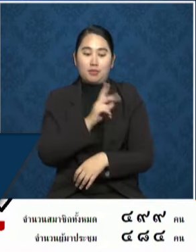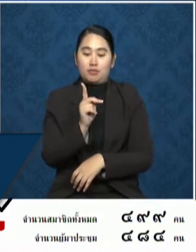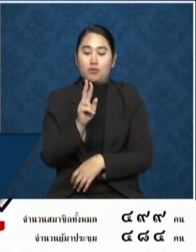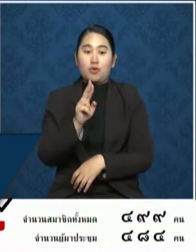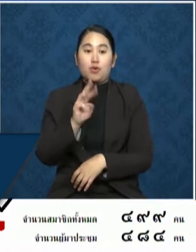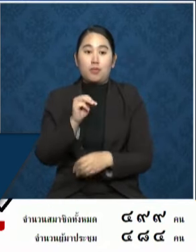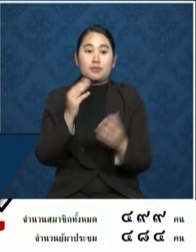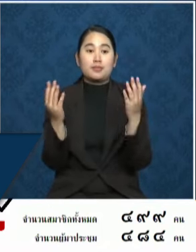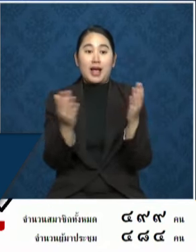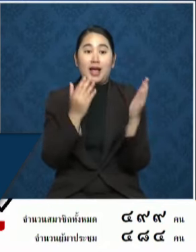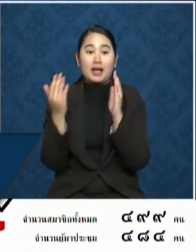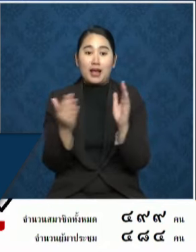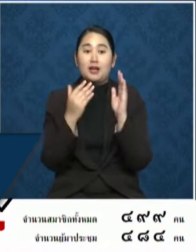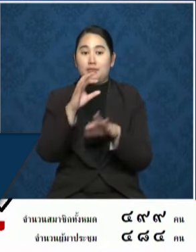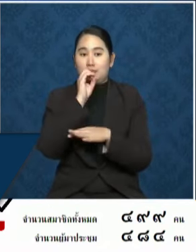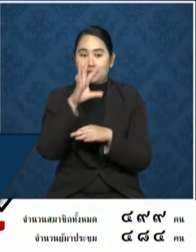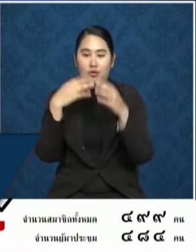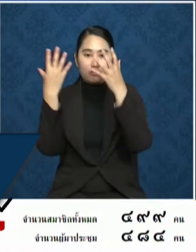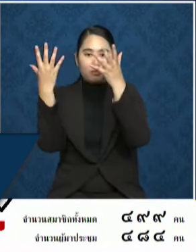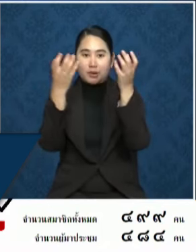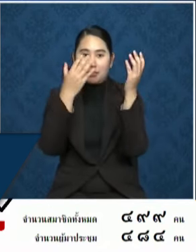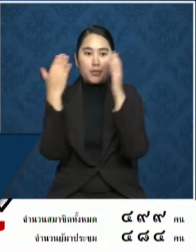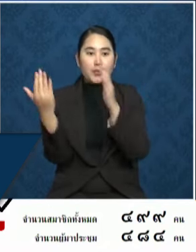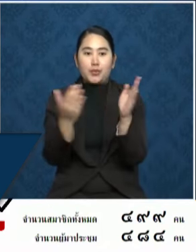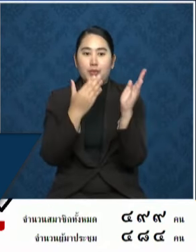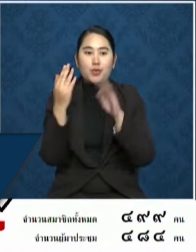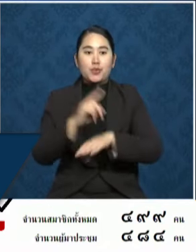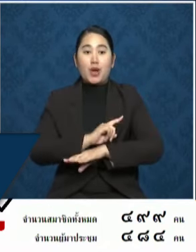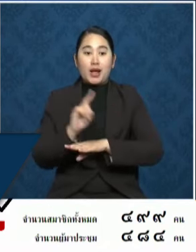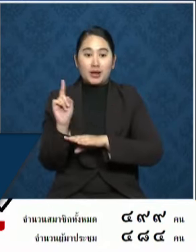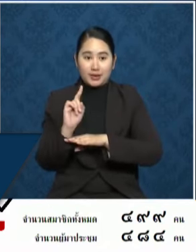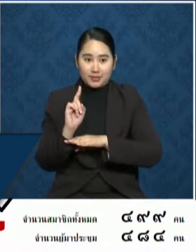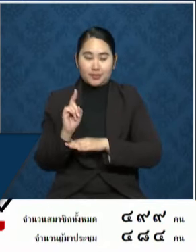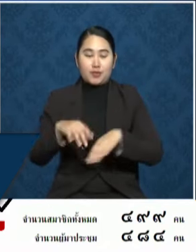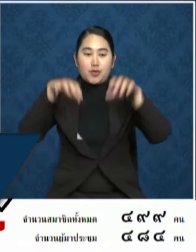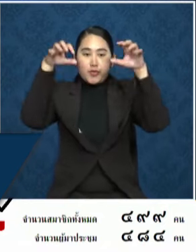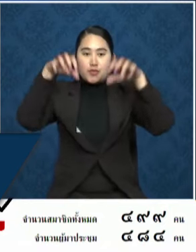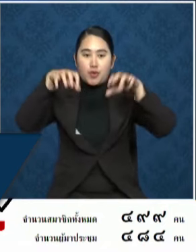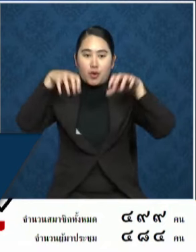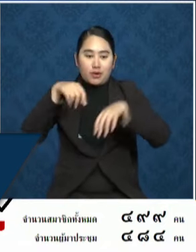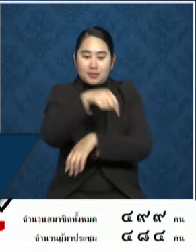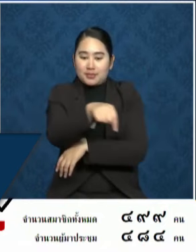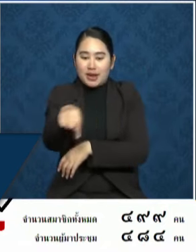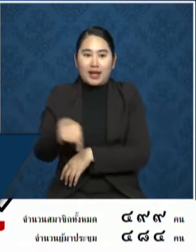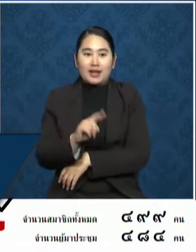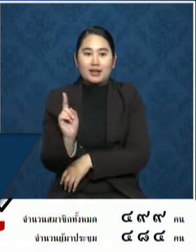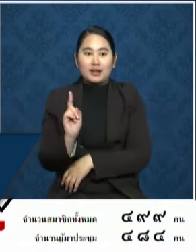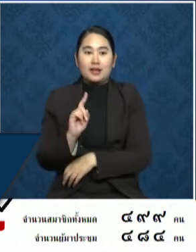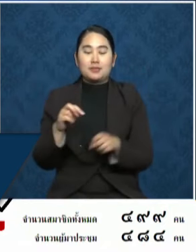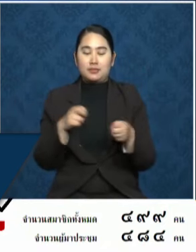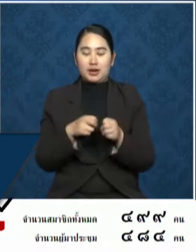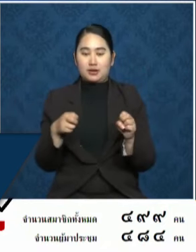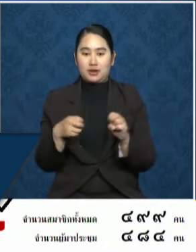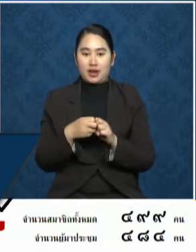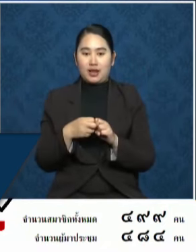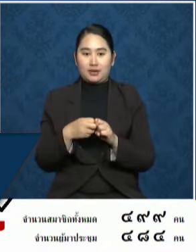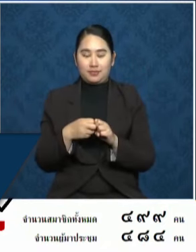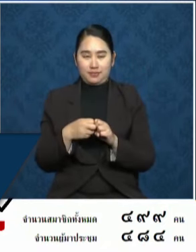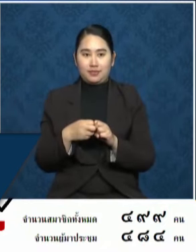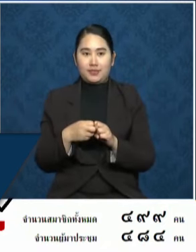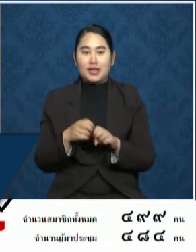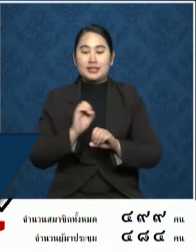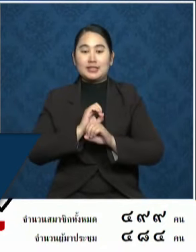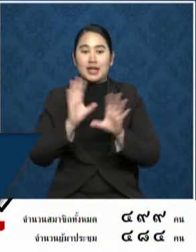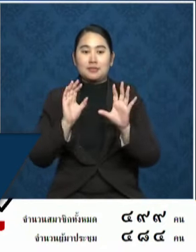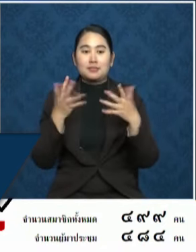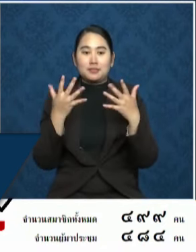อุตุนิยมวิทยาว่าลูกเนี้ยพายุลูกเนี้ยมันจะมาเมื่อไหร่ฝนมันจะตกตกตรงไหนจะตกหนักแค่ไหหนปัญหาความไม่แม่นยำ